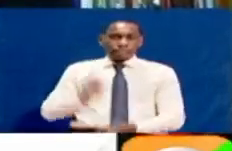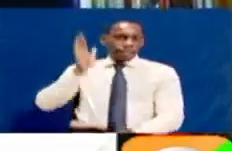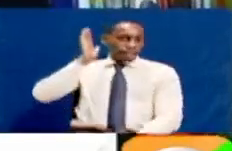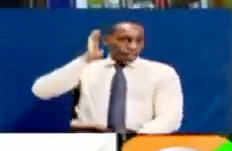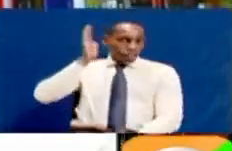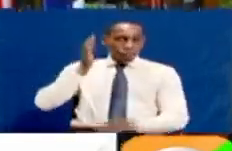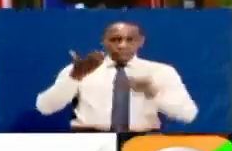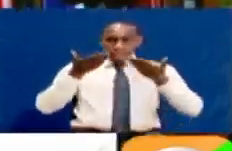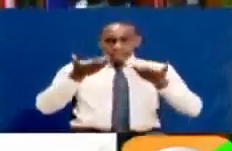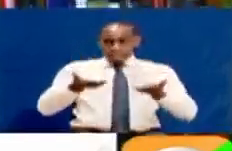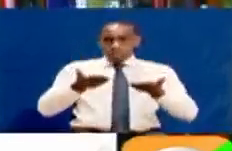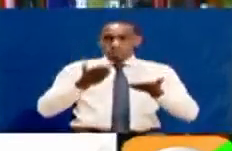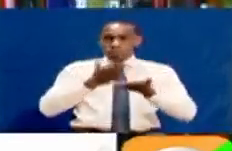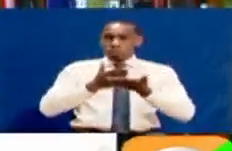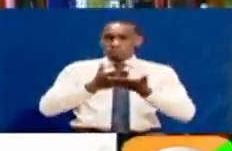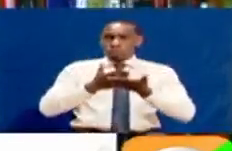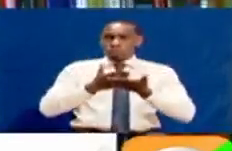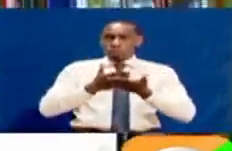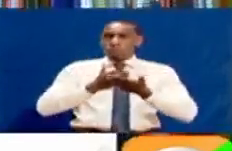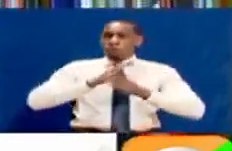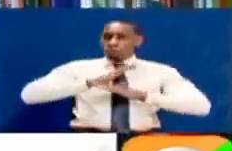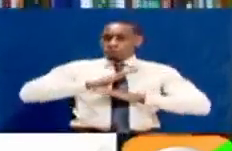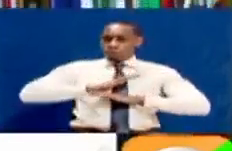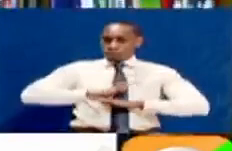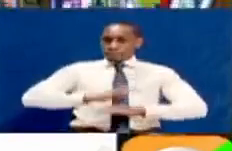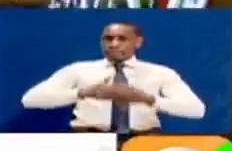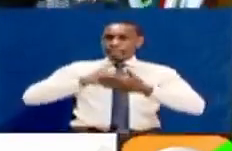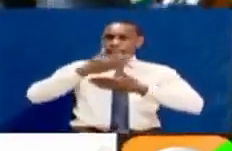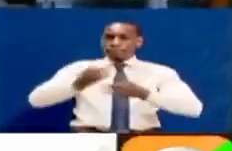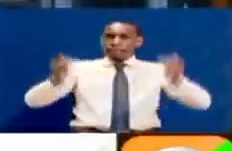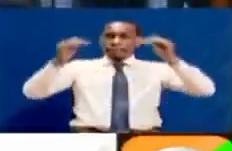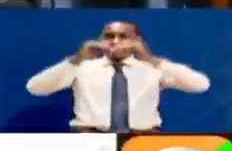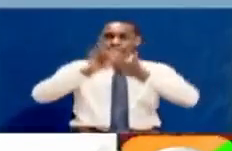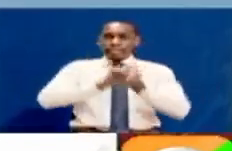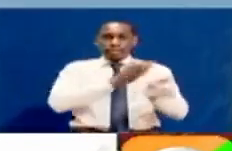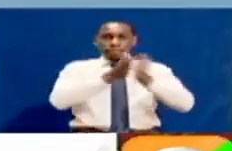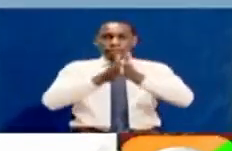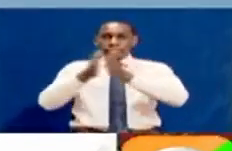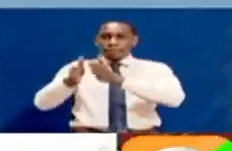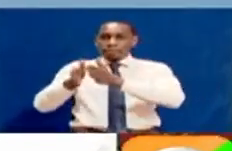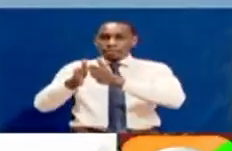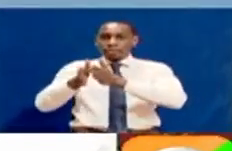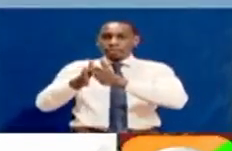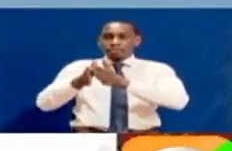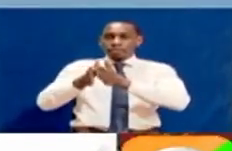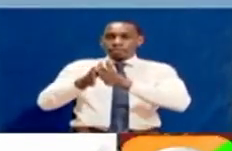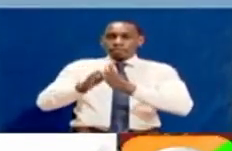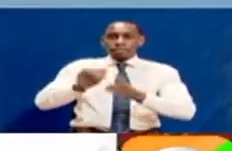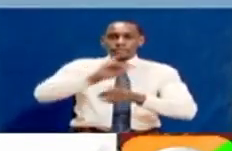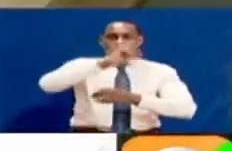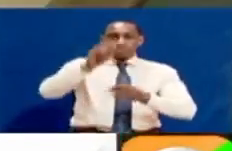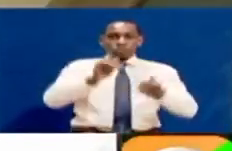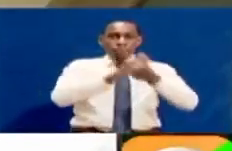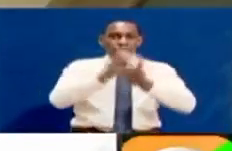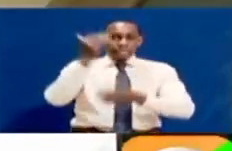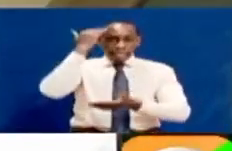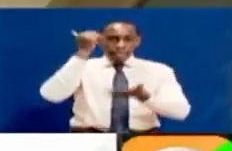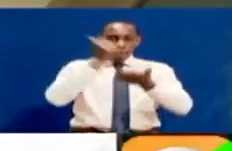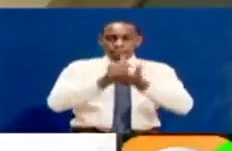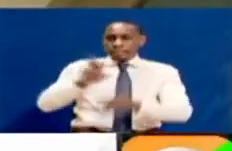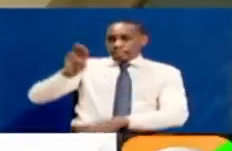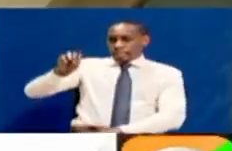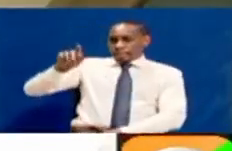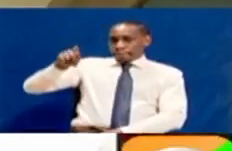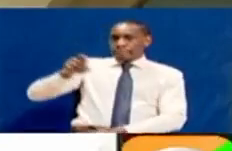Duale sasa ameshusha pumzi kwa muda baada ya kikao kilichopangwa katika makao makuu ya chama cha Jubilee na